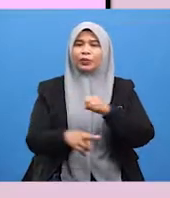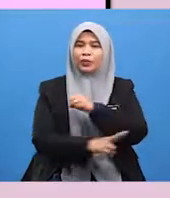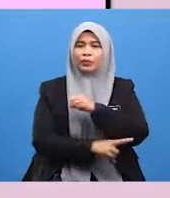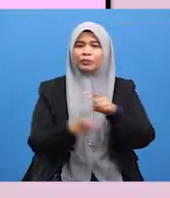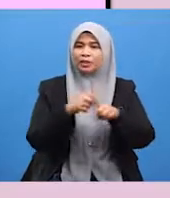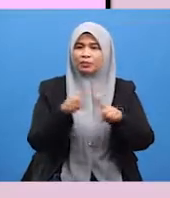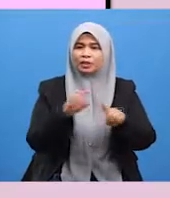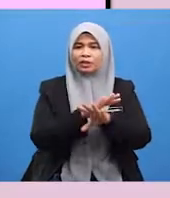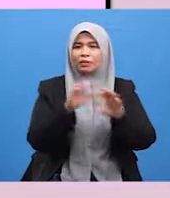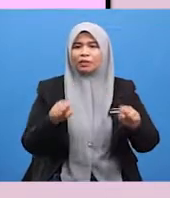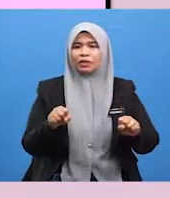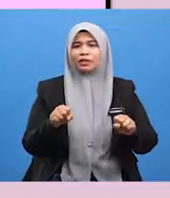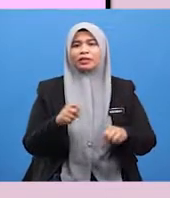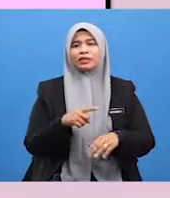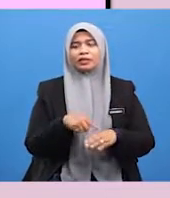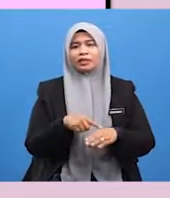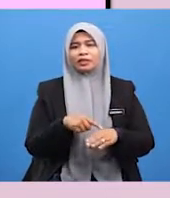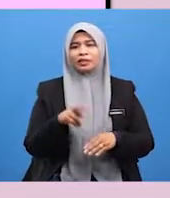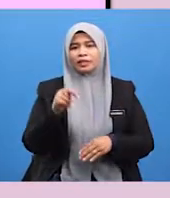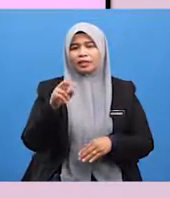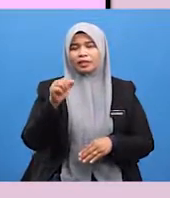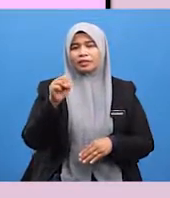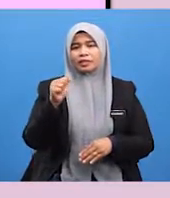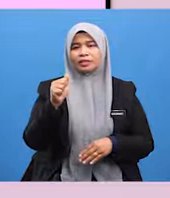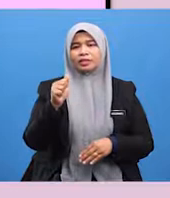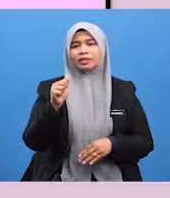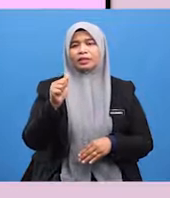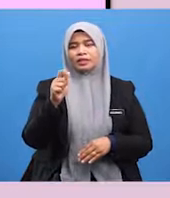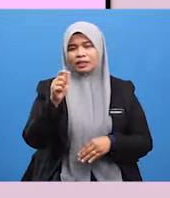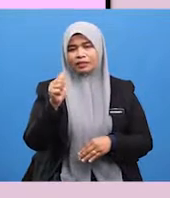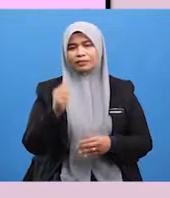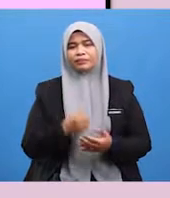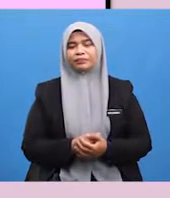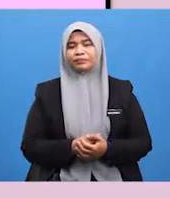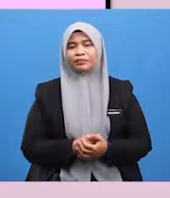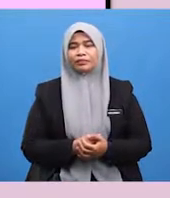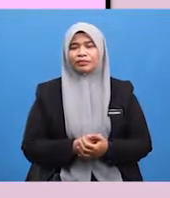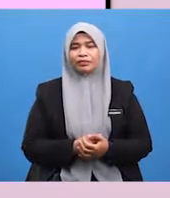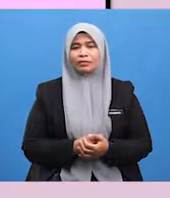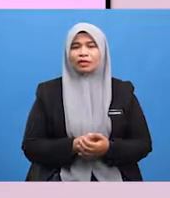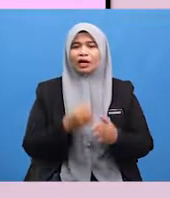tetapi tidak boleh difadilatkan, dinistakan atau diaibkan.